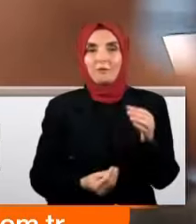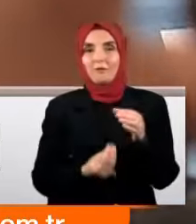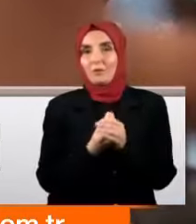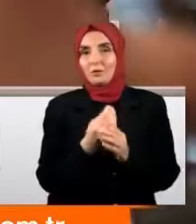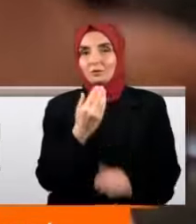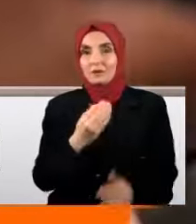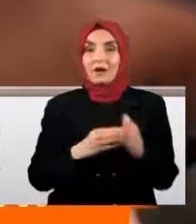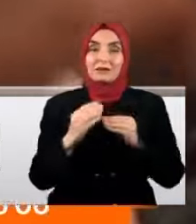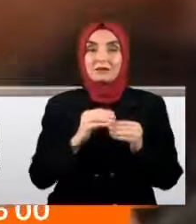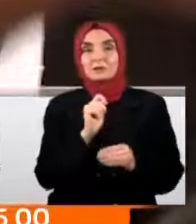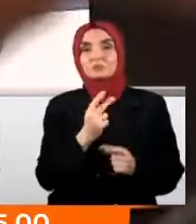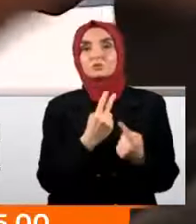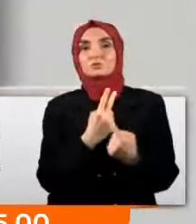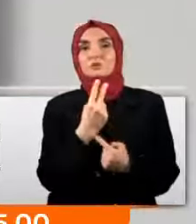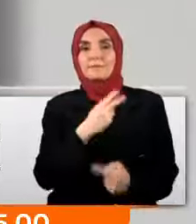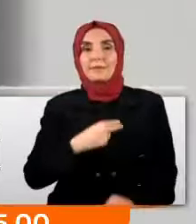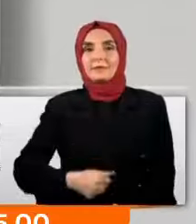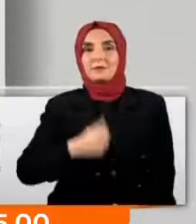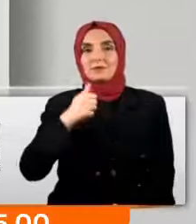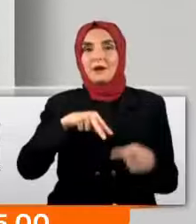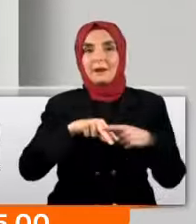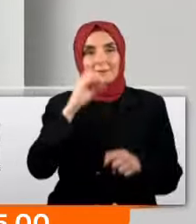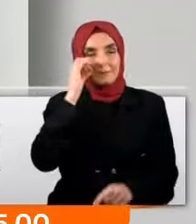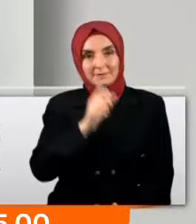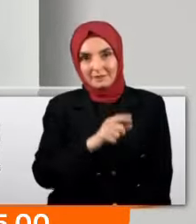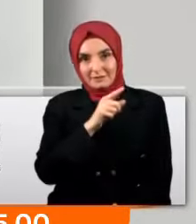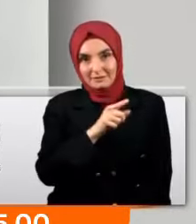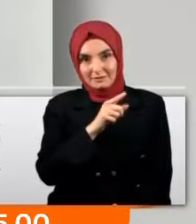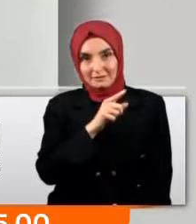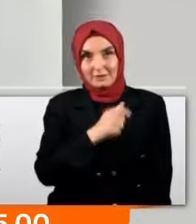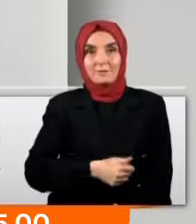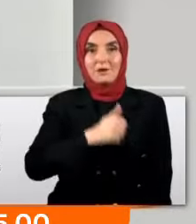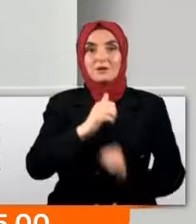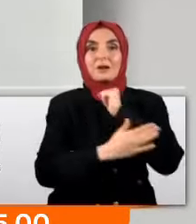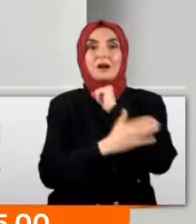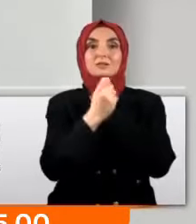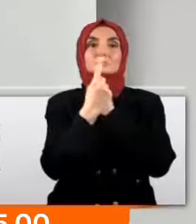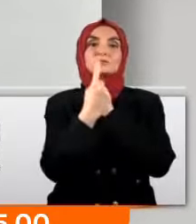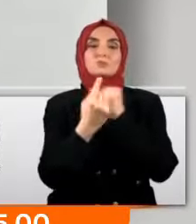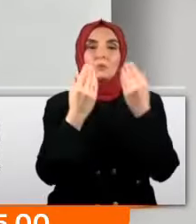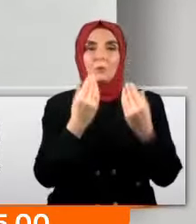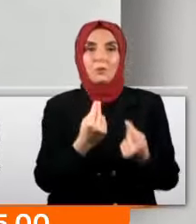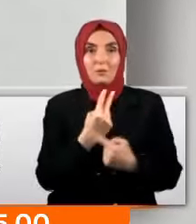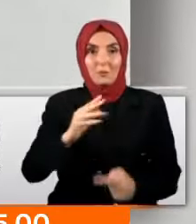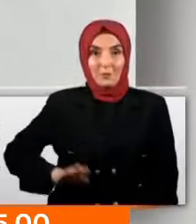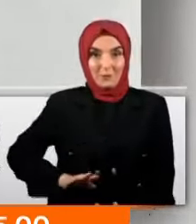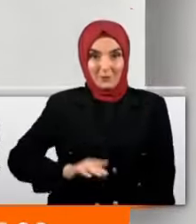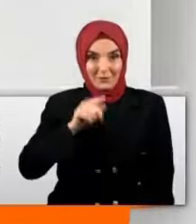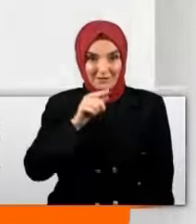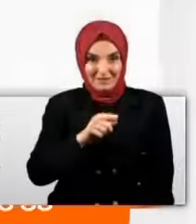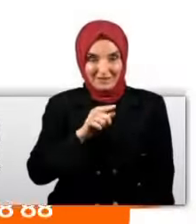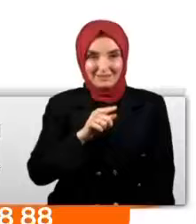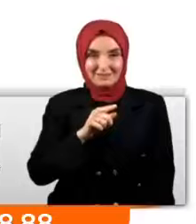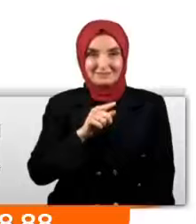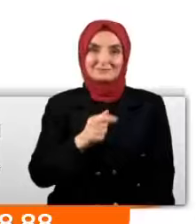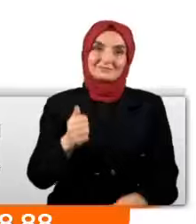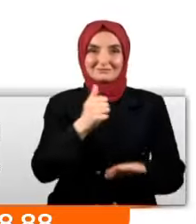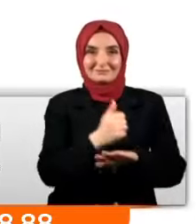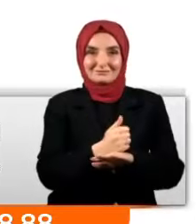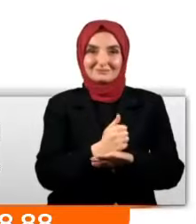Yüreğir Belediye Başkanı Ali Demirçalı, başkan yardımcısı yaptığı yeğeni Hasan Aydoğan'ın atamasını geri çekmedi. Yeğen